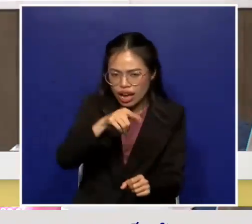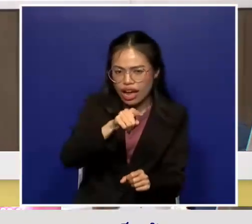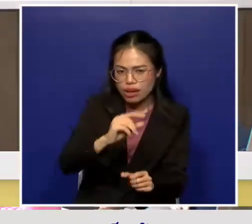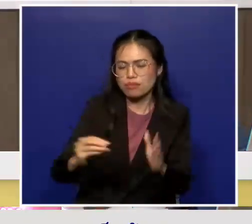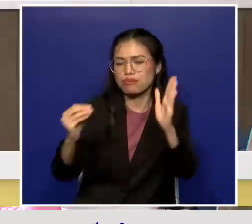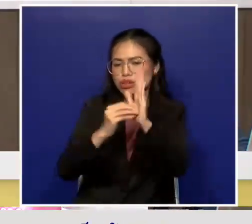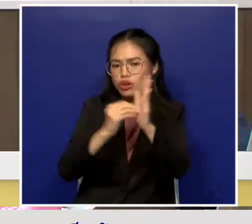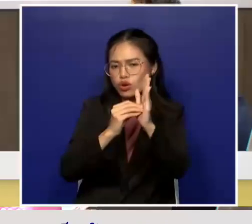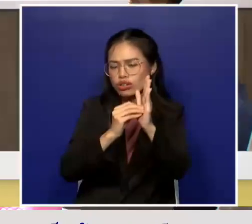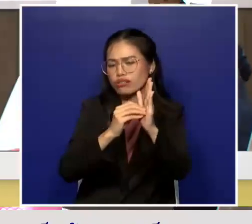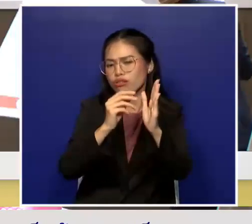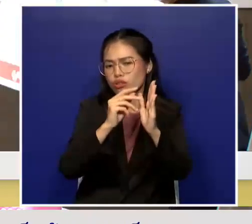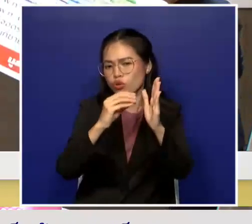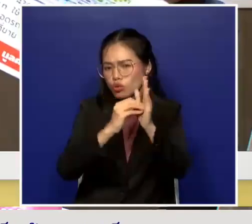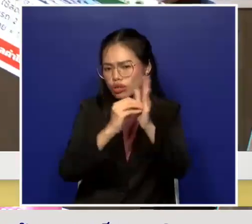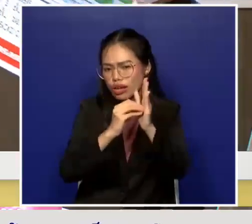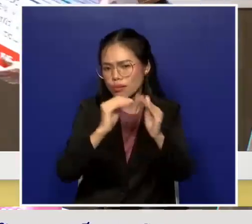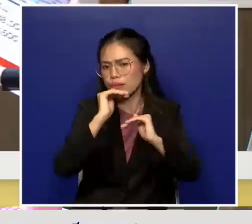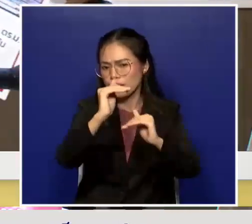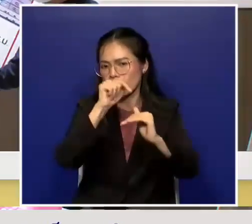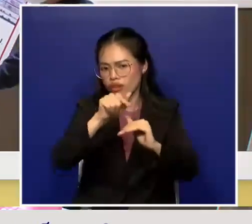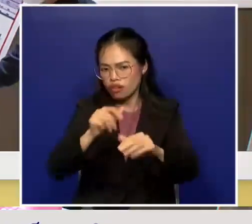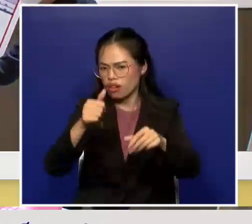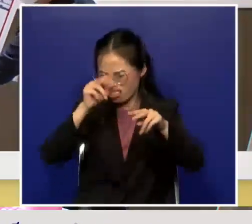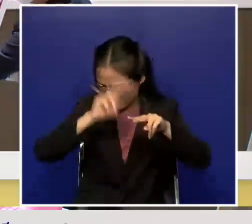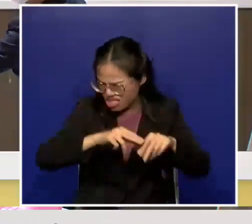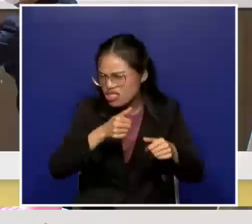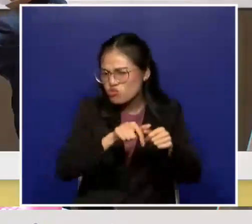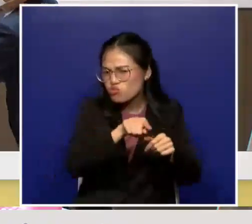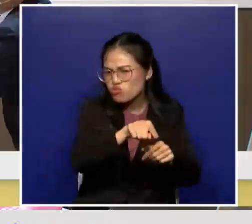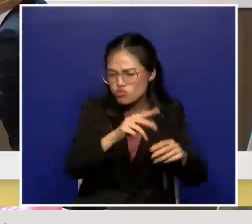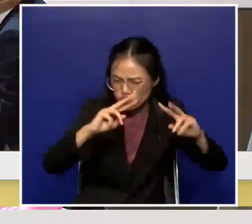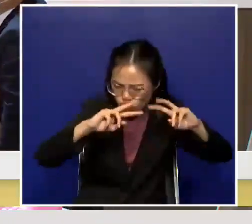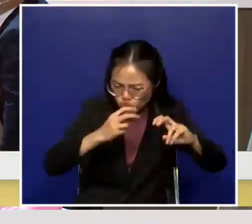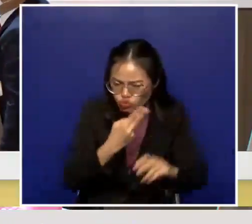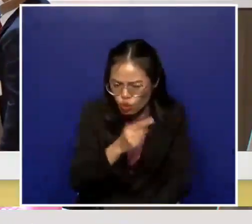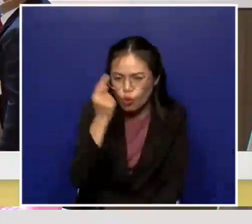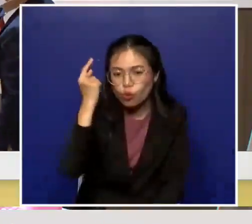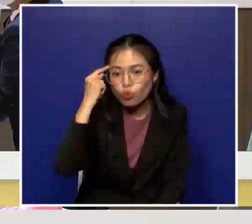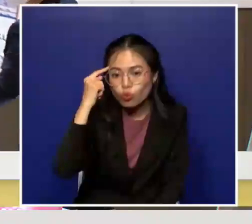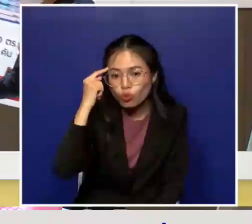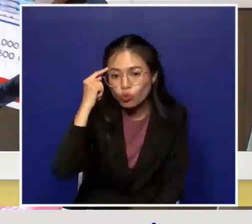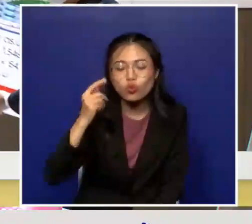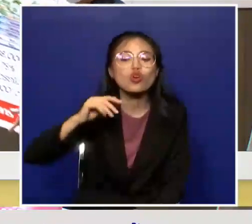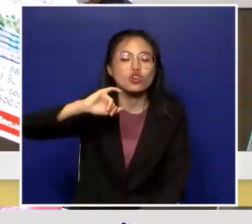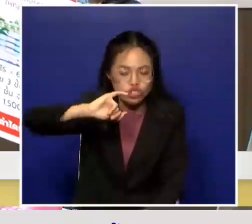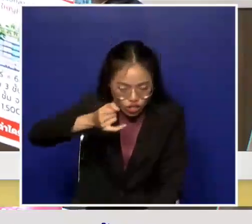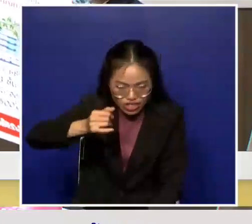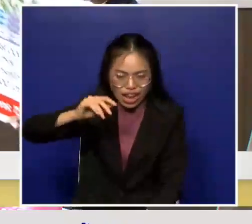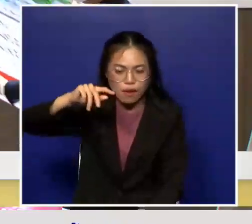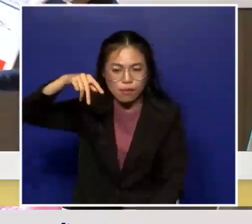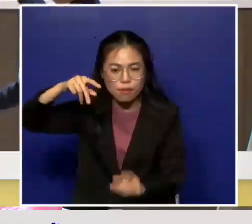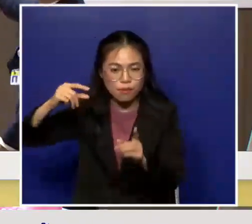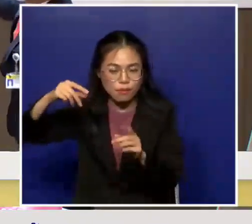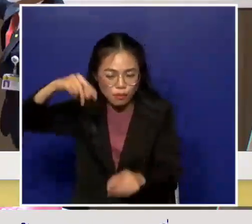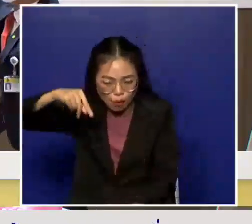ป็นผู้ออกกฎเกณฑ์นั่งอยู่ในกทมเลยจอจานพอพานเนี่ยนั่งอยู่ในกทมเลยสั่ง